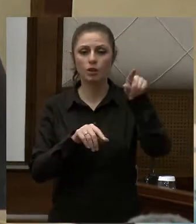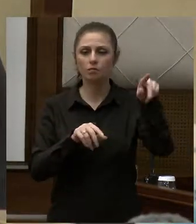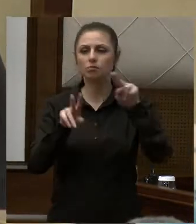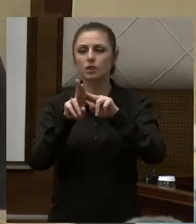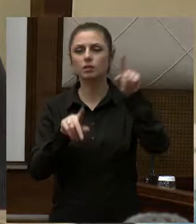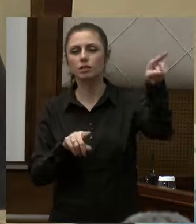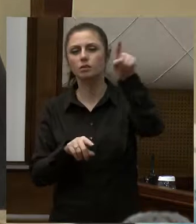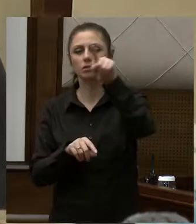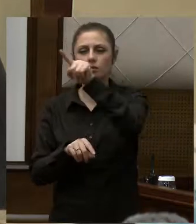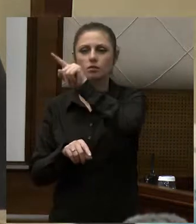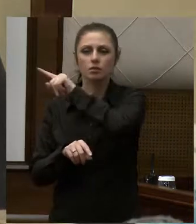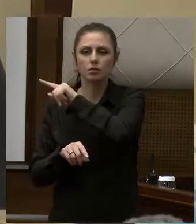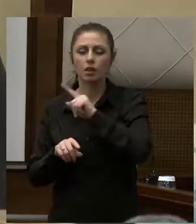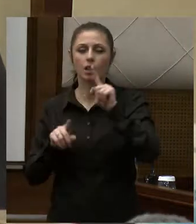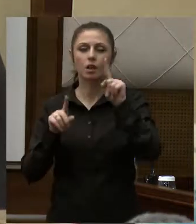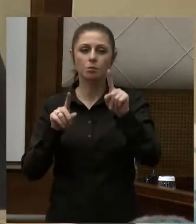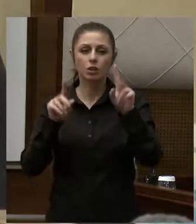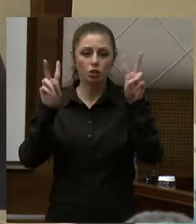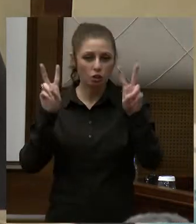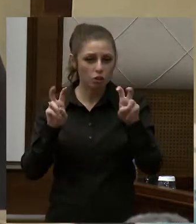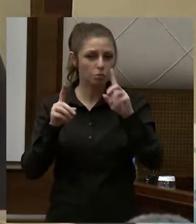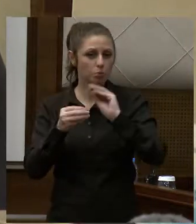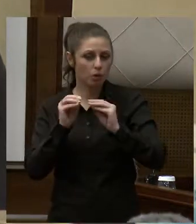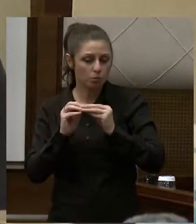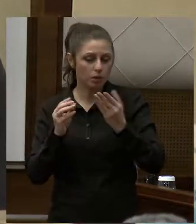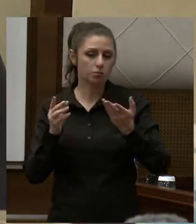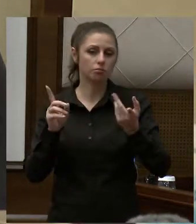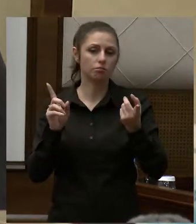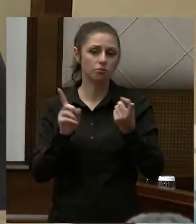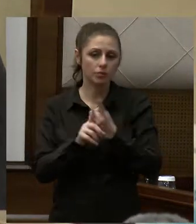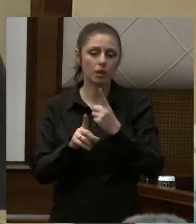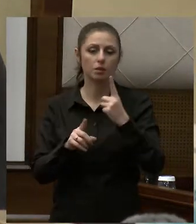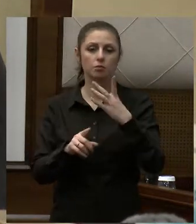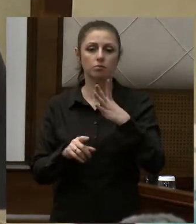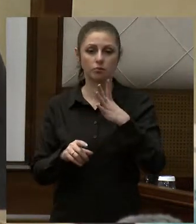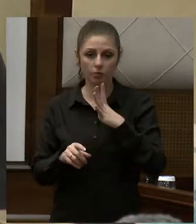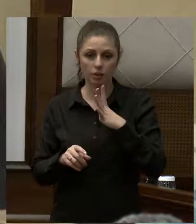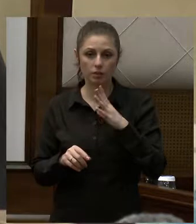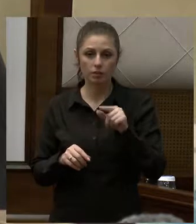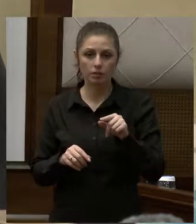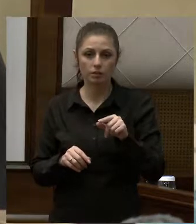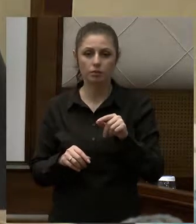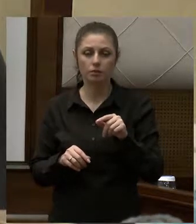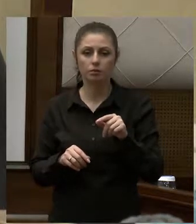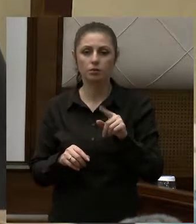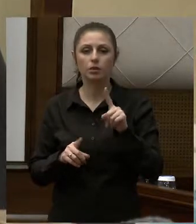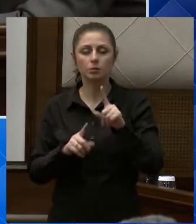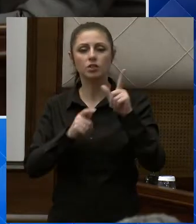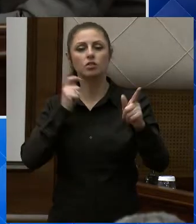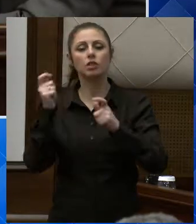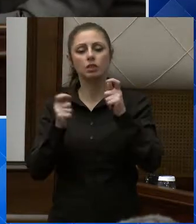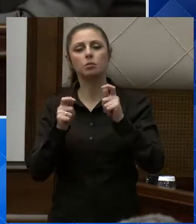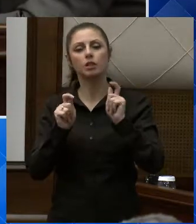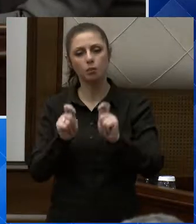Kamil Obası'yla, diğer konularla ilgili bir alan varsa, ki Pınartepe'de, Atatürk Mahallesi'nde, Fatih Mahallesi'nde bunlarla ilgili çalışma yapıyoruz